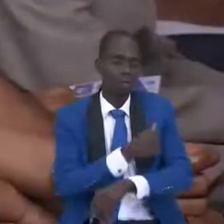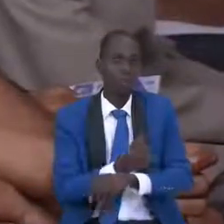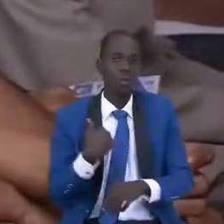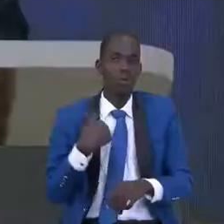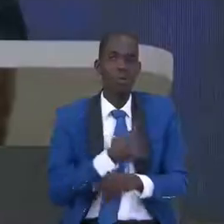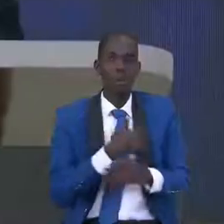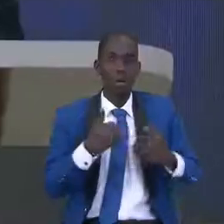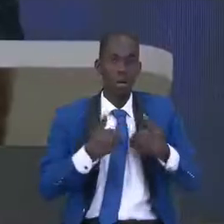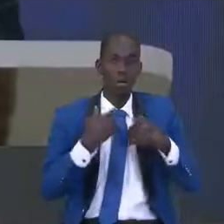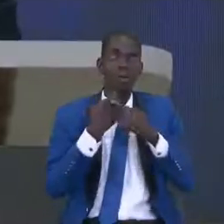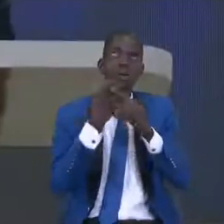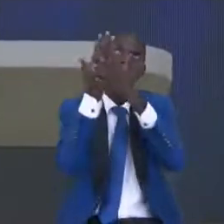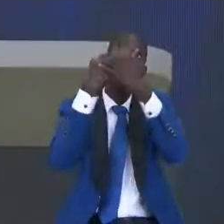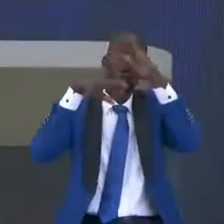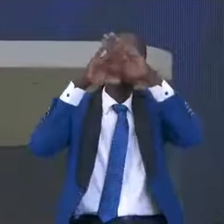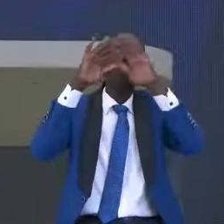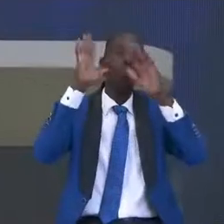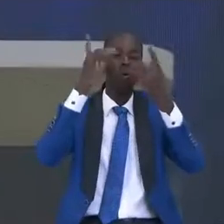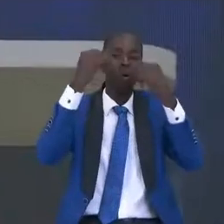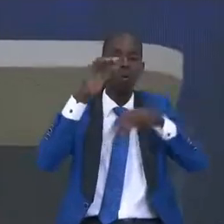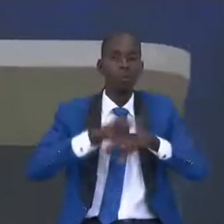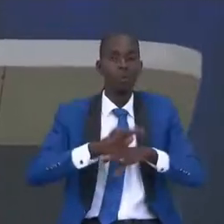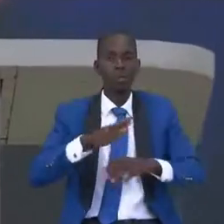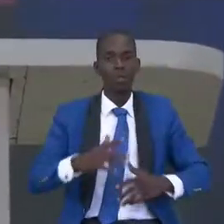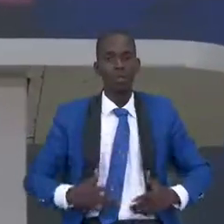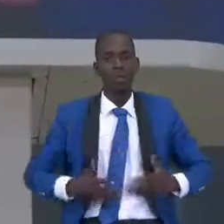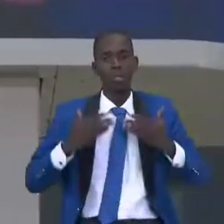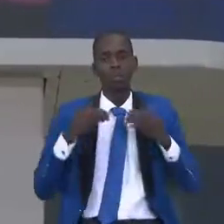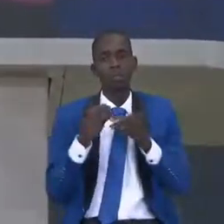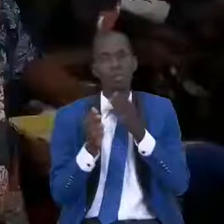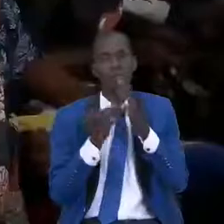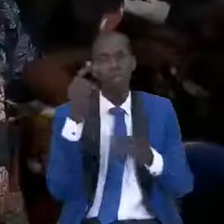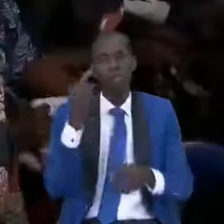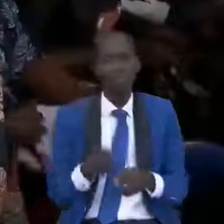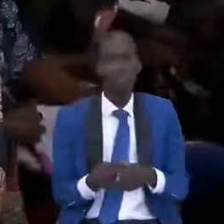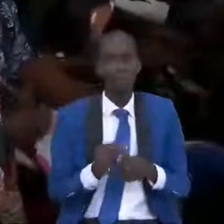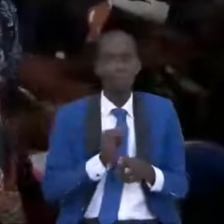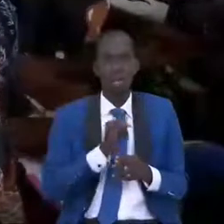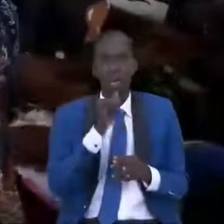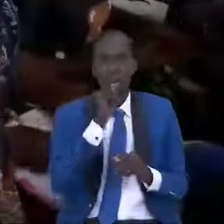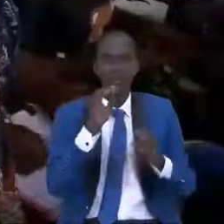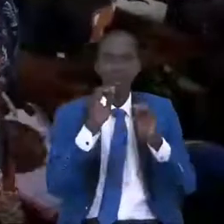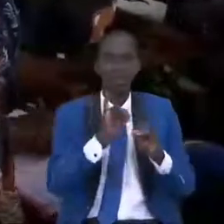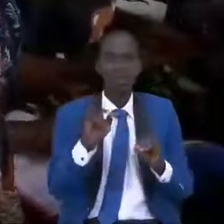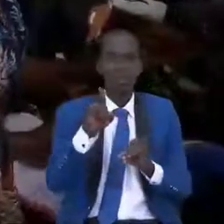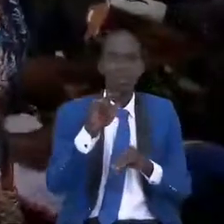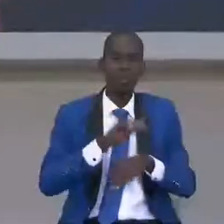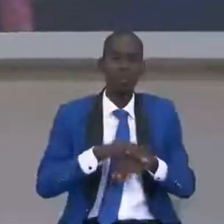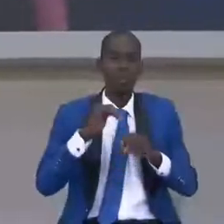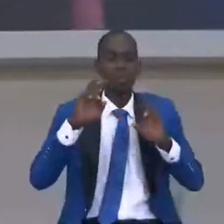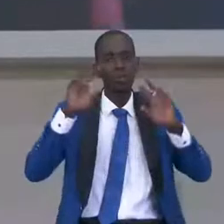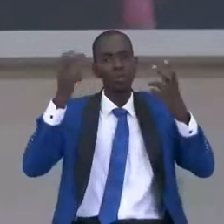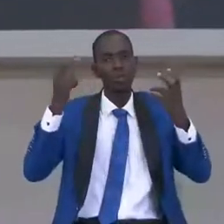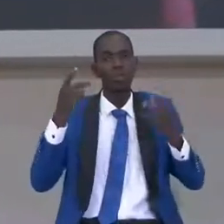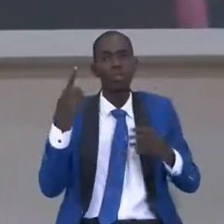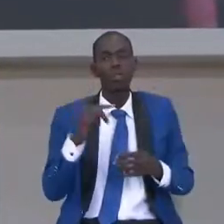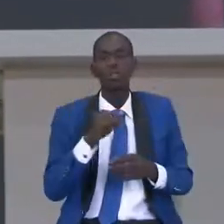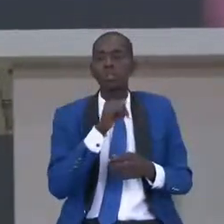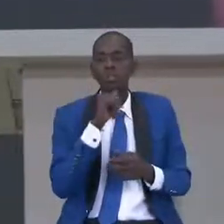ciel viendra dans ta vie au nom de Jésus. Je vous parle donc ce matin de les